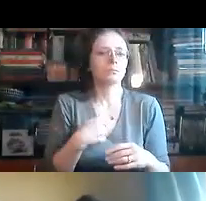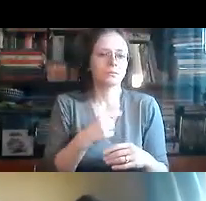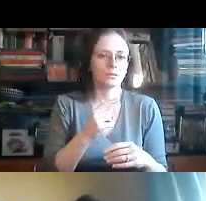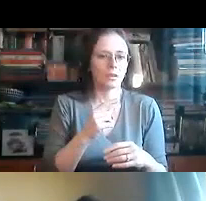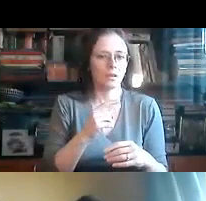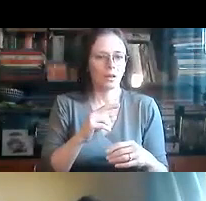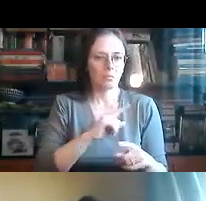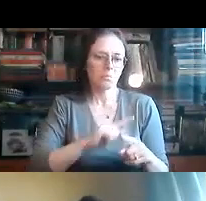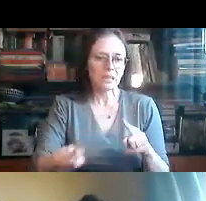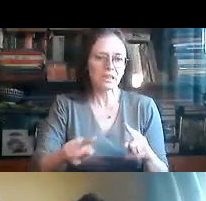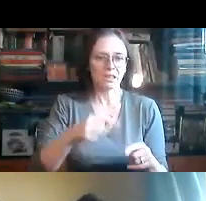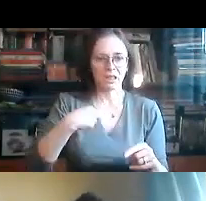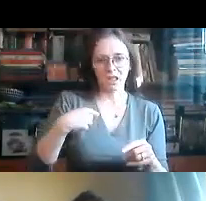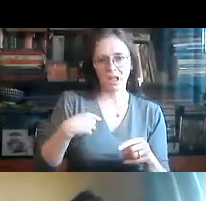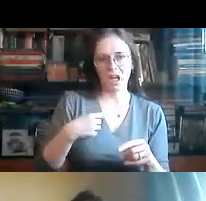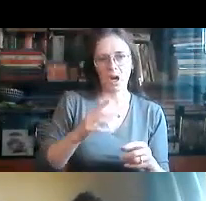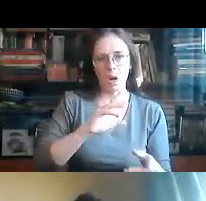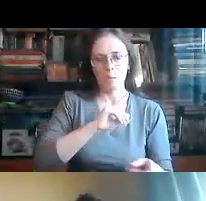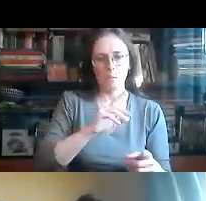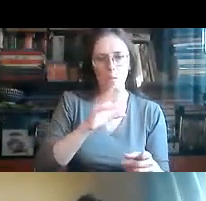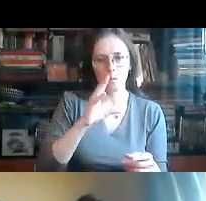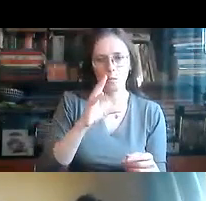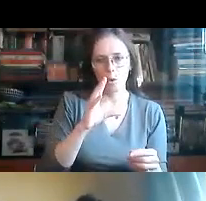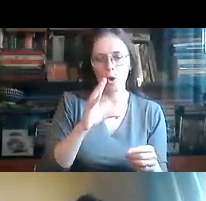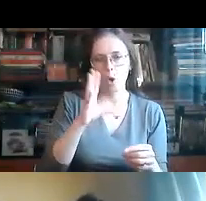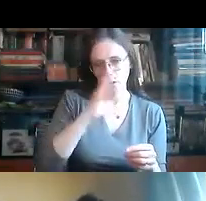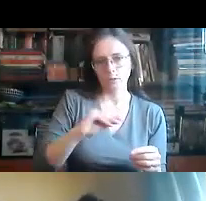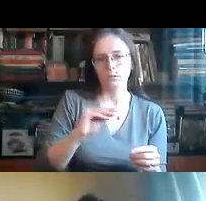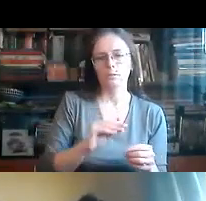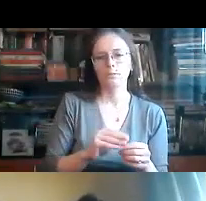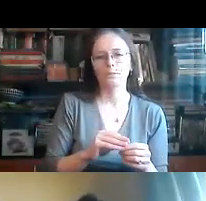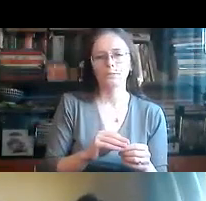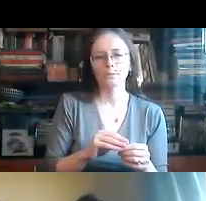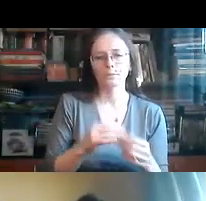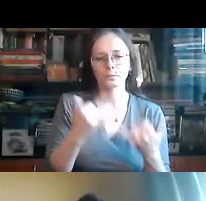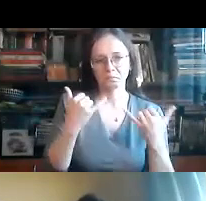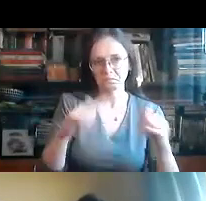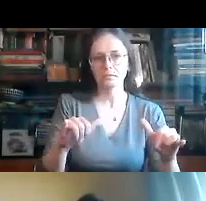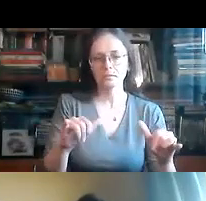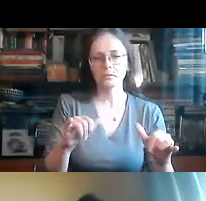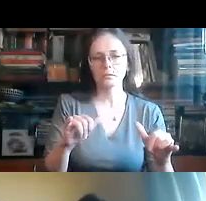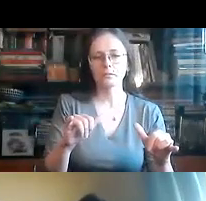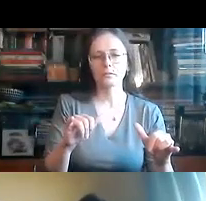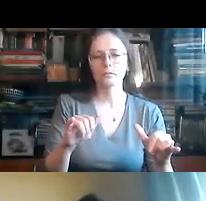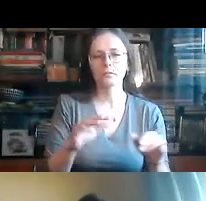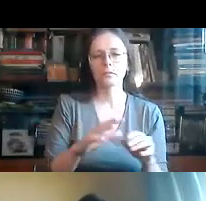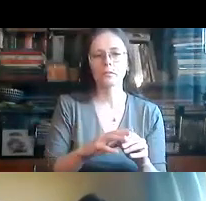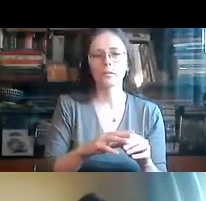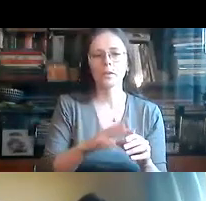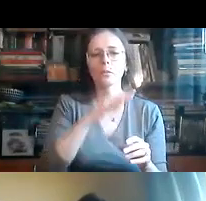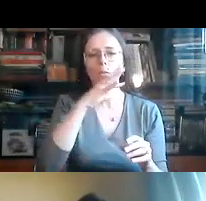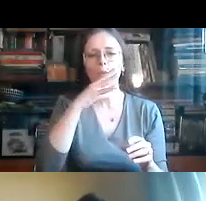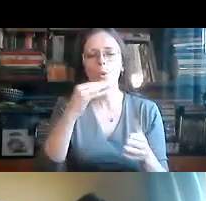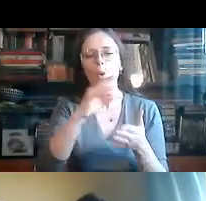и как-то, ну, я поражаюсь вообще, что у меня там в ленте пишут люди, которые сидят на карантине, они